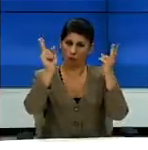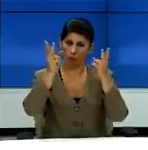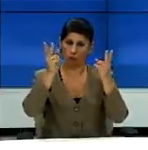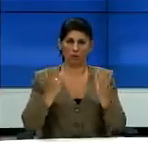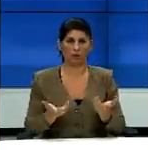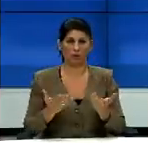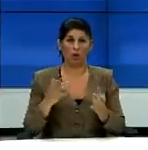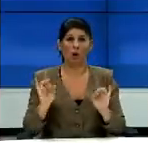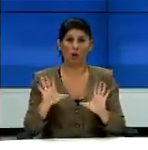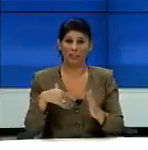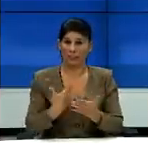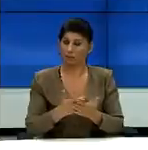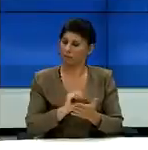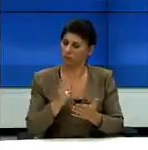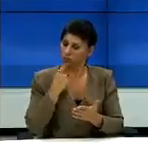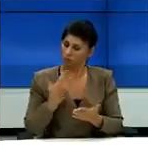σέρνεται χωρίς τεκμηρίωση.